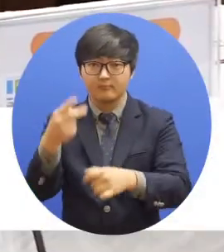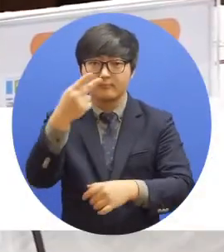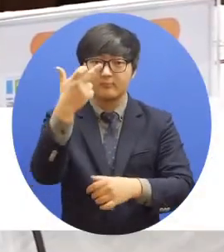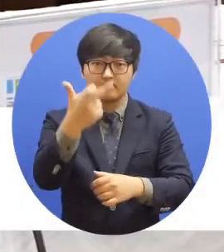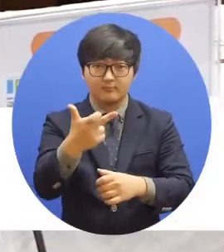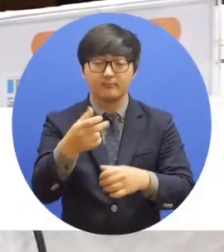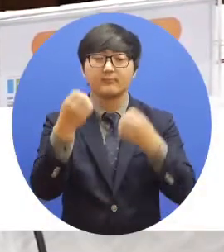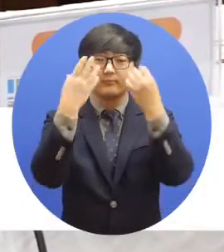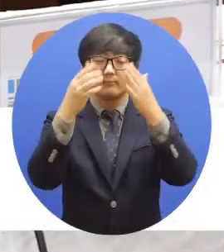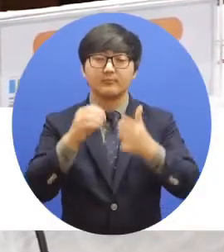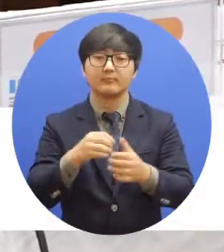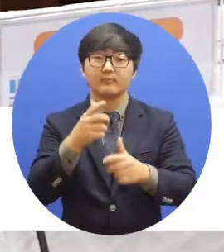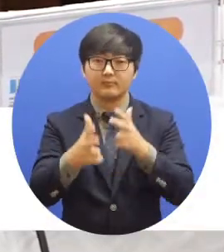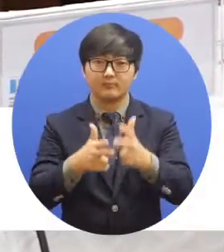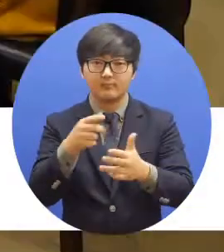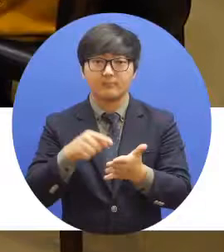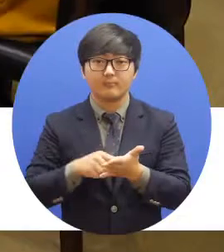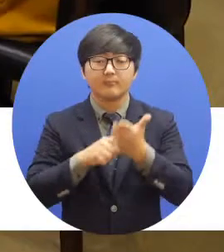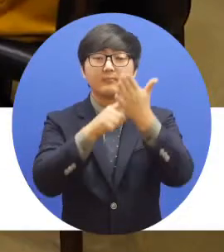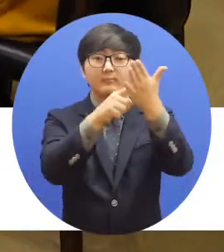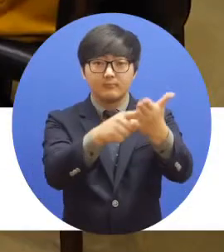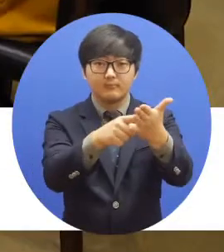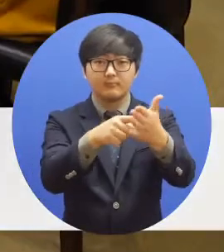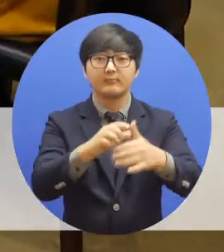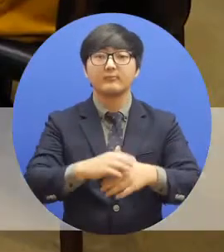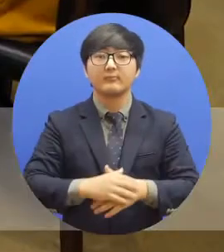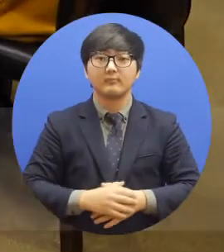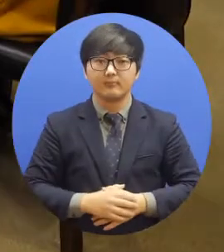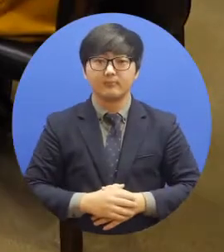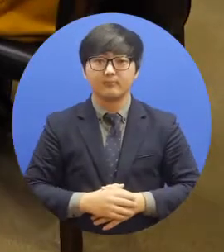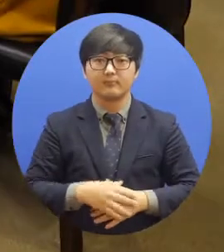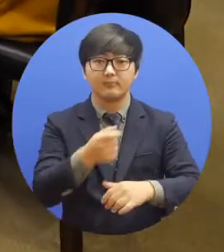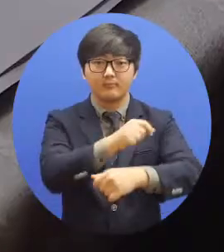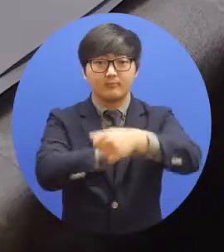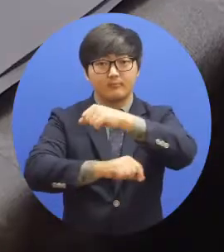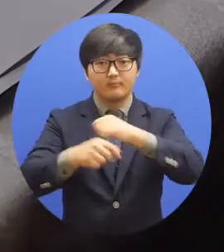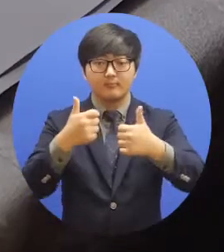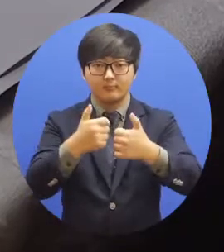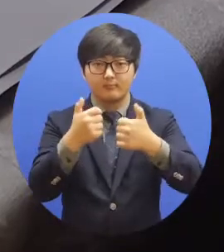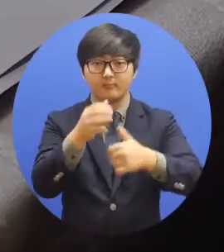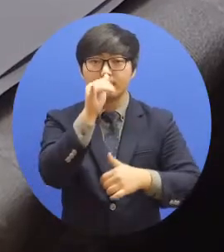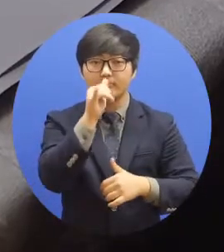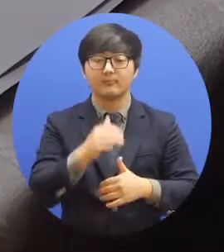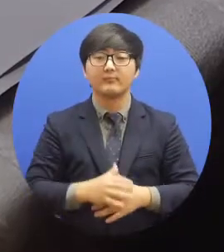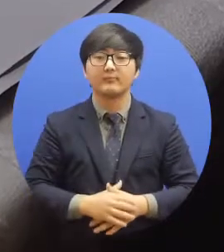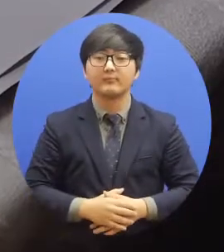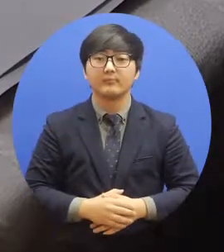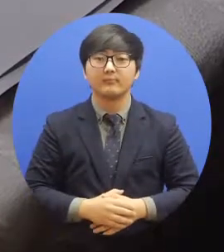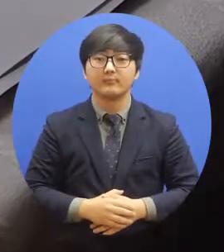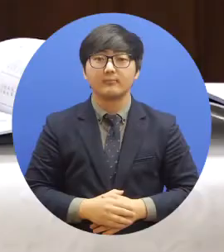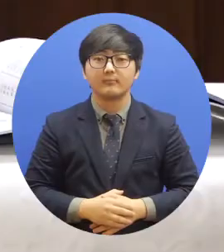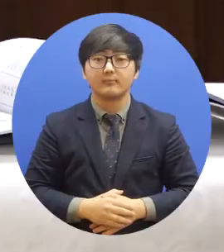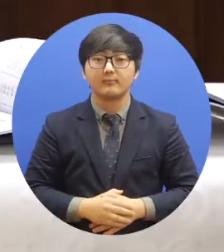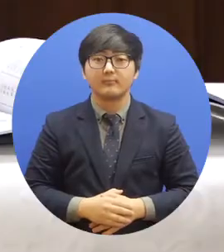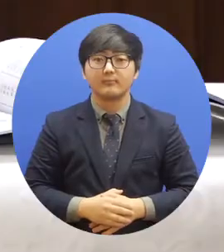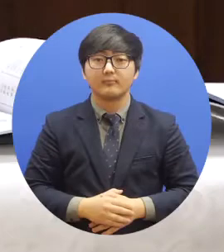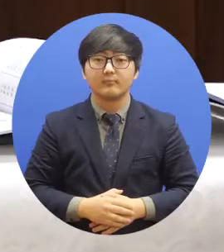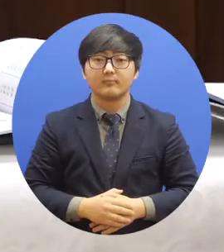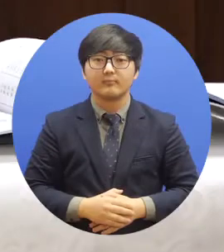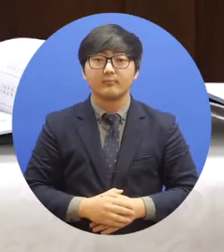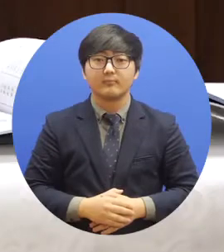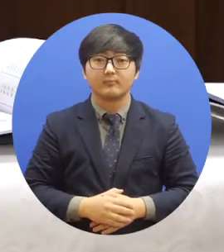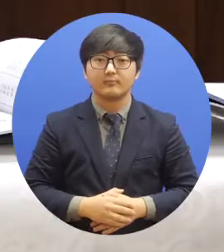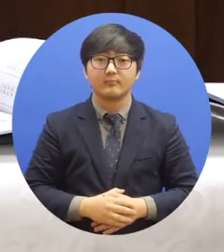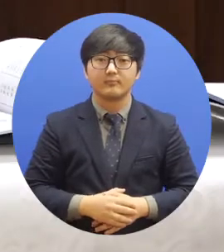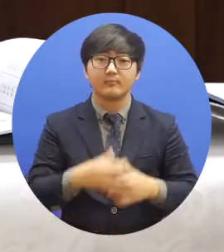2017년도 금강권 관광협의회의 새로운 사업 구상을 제안하며 적극적인 논의가 이루어졌습니다. 한편